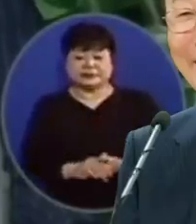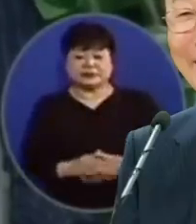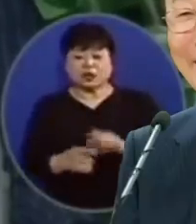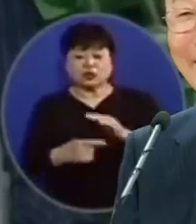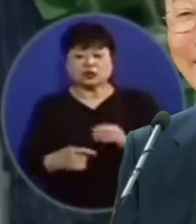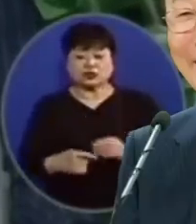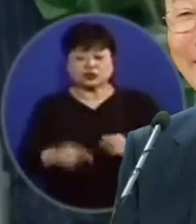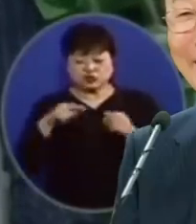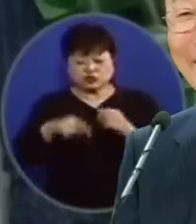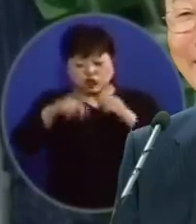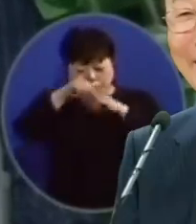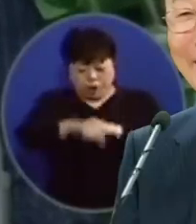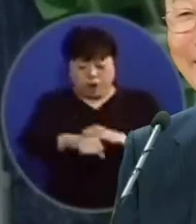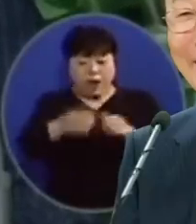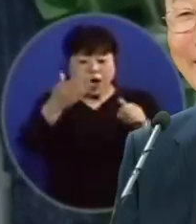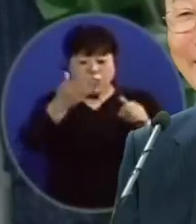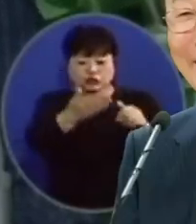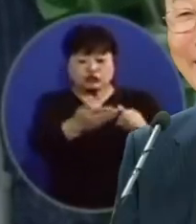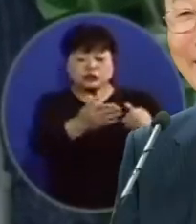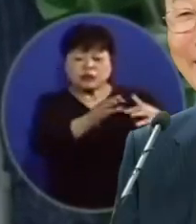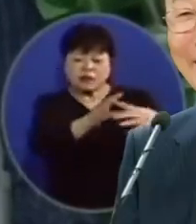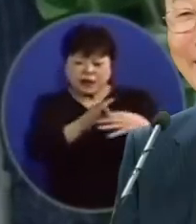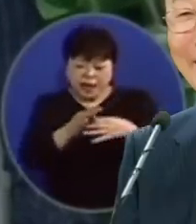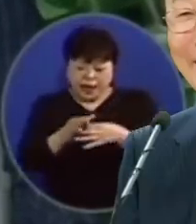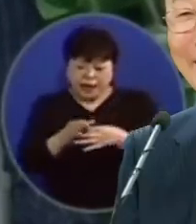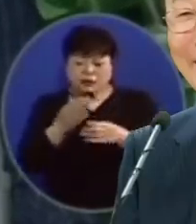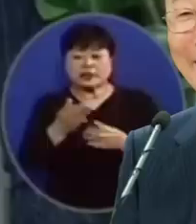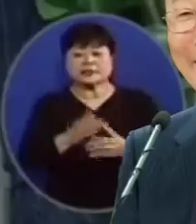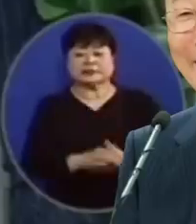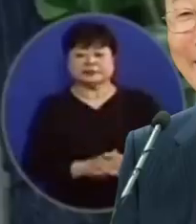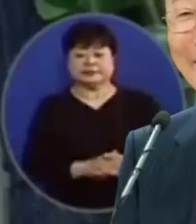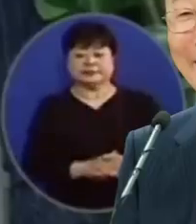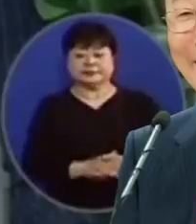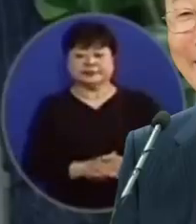도적질하고 죽이고 멸망시키는 일을 계속해오고 있습니다.